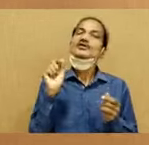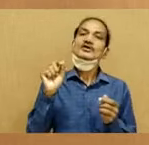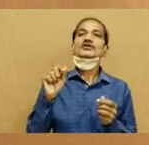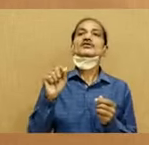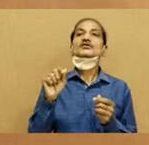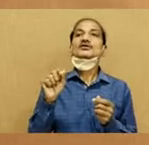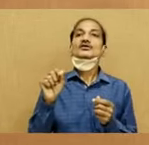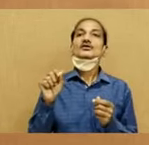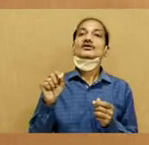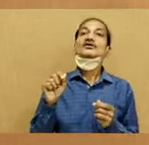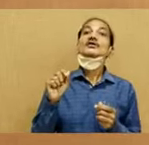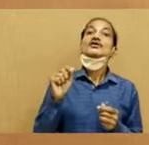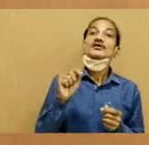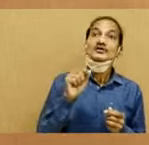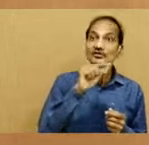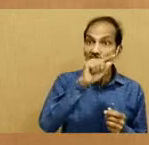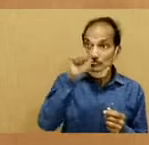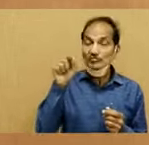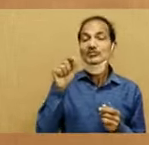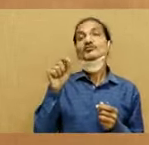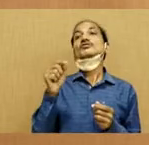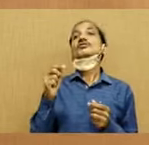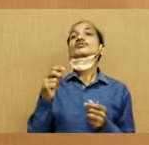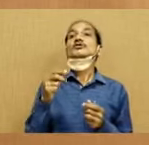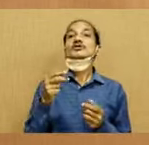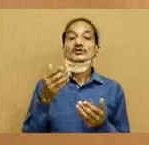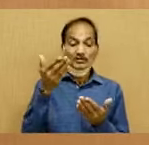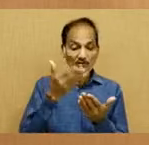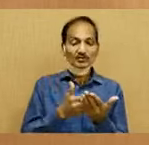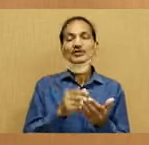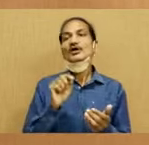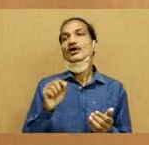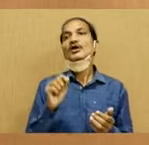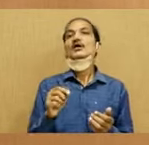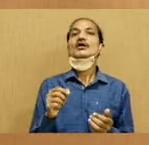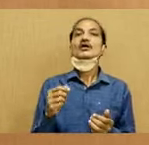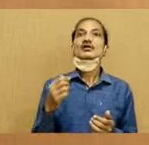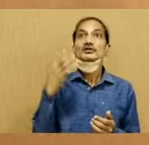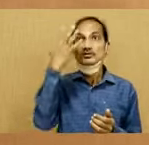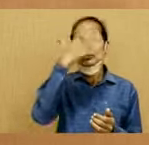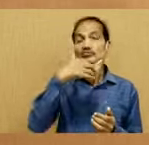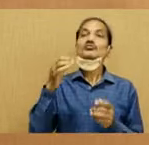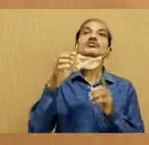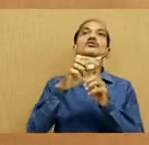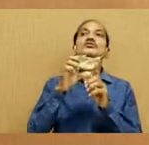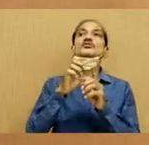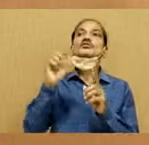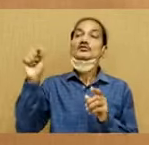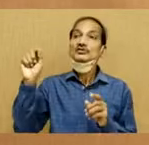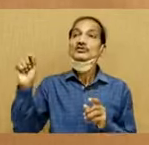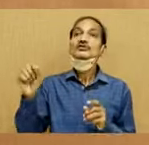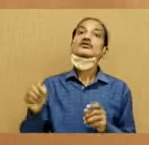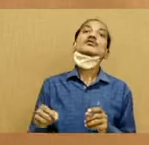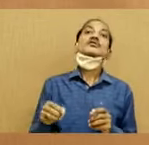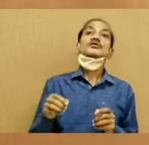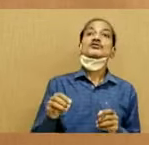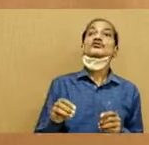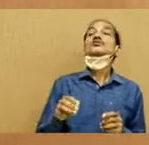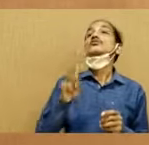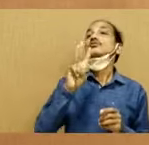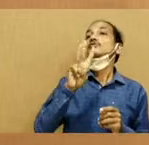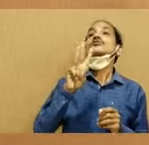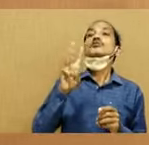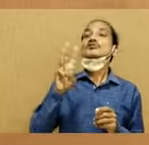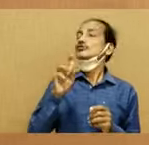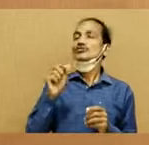ରଖିବା। ଆଜି ସୁବର୍ଣ୍ଣପୁର ଜିଲ୍ଲାର 200 ଶଯ୍ୟା ବିଶିଷ୍ଟ ସ୍ୱତନ୍ତ୍ର COVID-19 ହସ୍ପିଟାଲ କାର୍ଯ୍ୟକ୍ଷମ